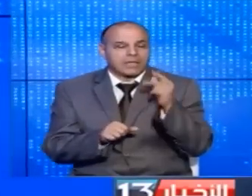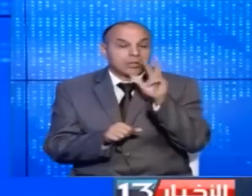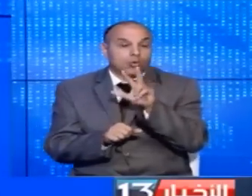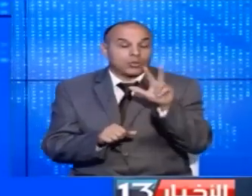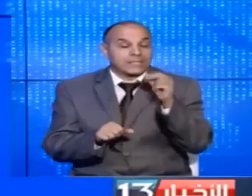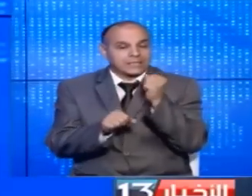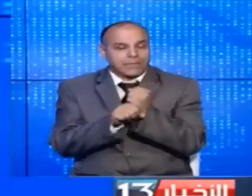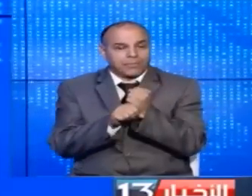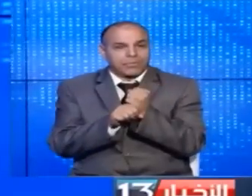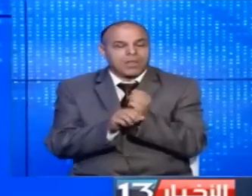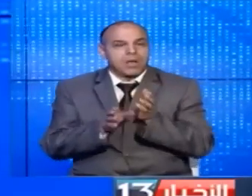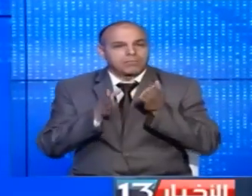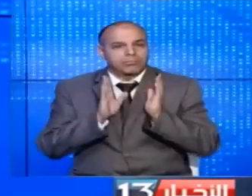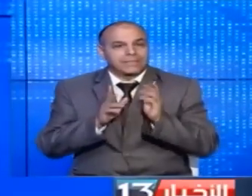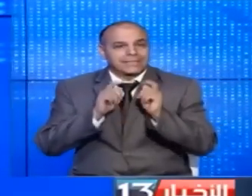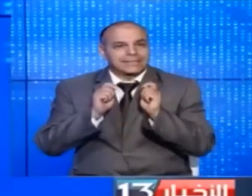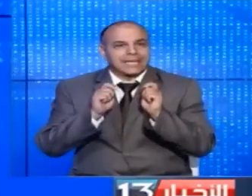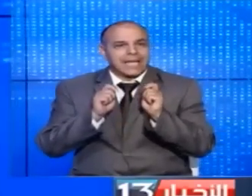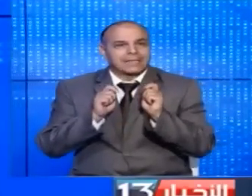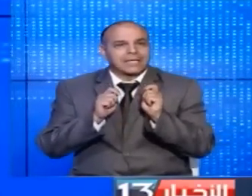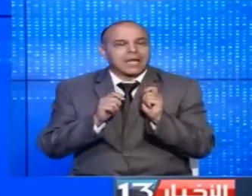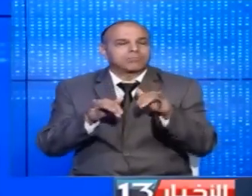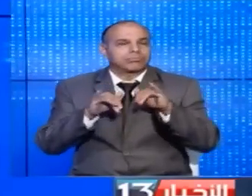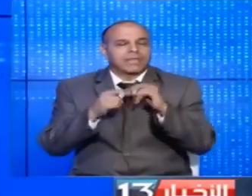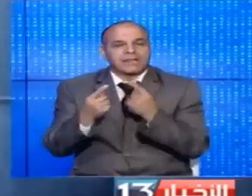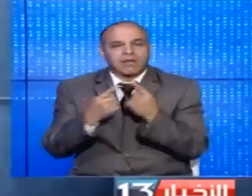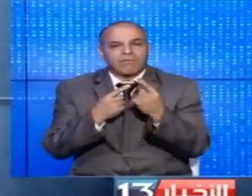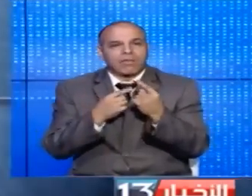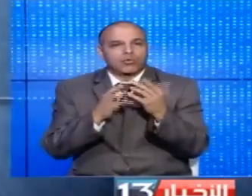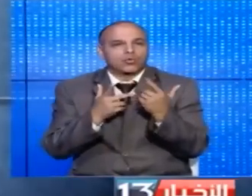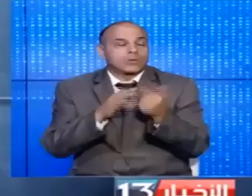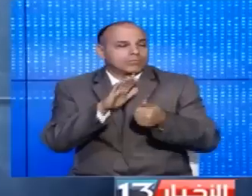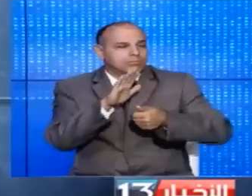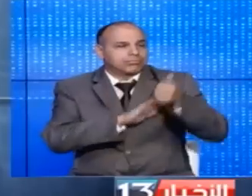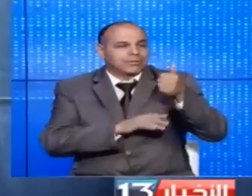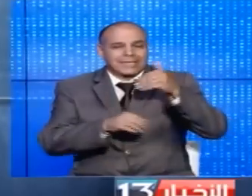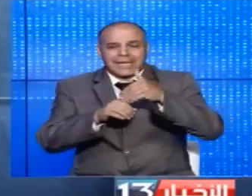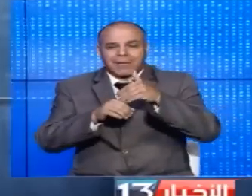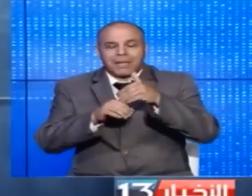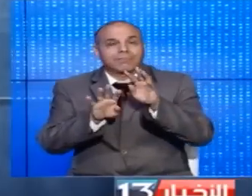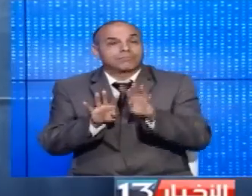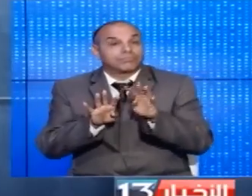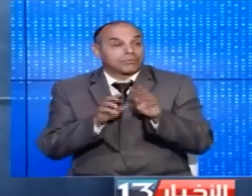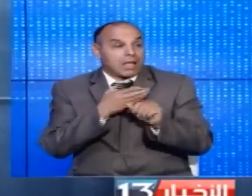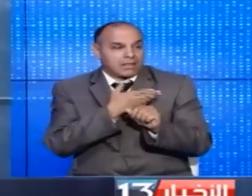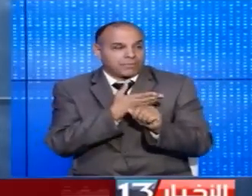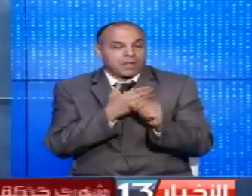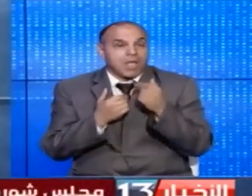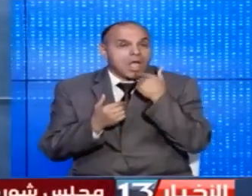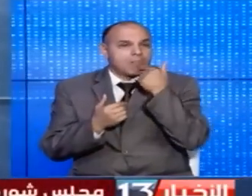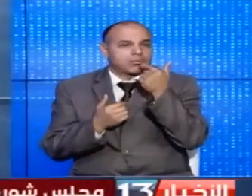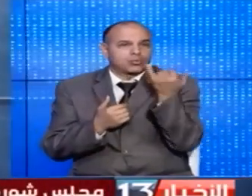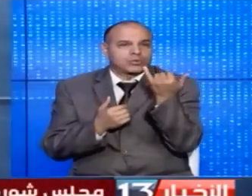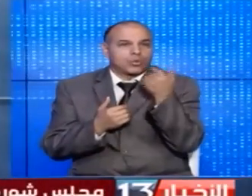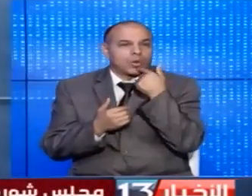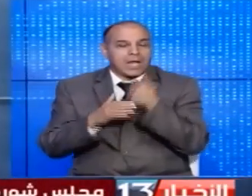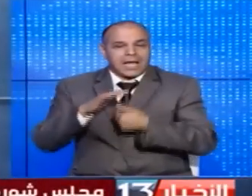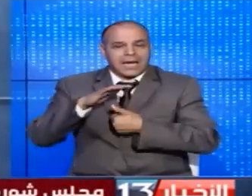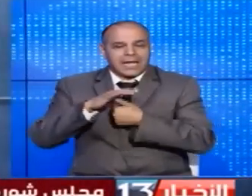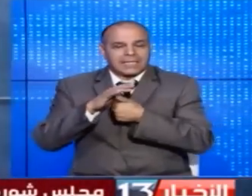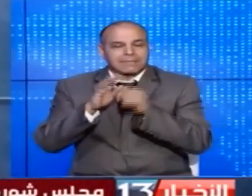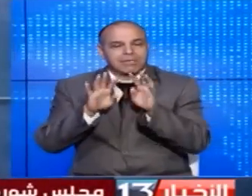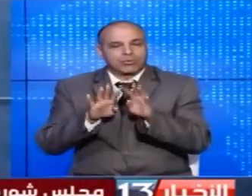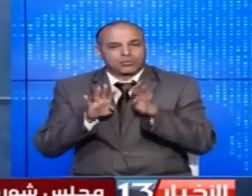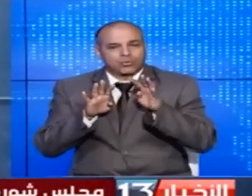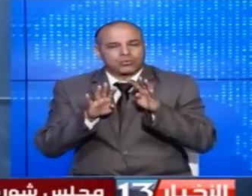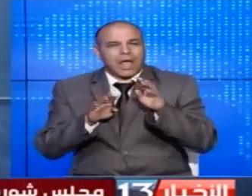32 لتحديد سياسة الحركة في التفاوض مع الأطراف الفائزة في الانتخابات التشريعية، وفق ما ذكره رئيس مجلس